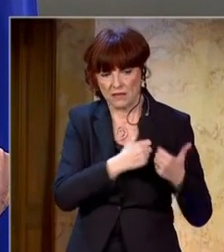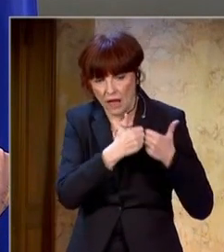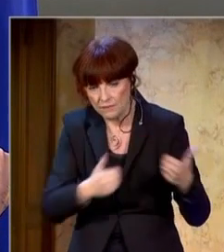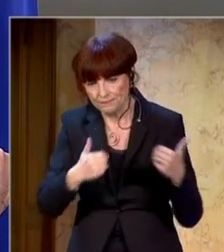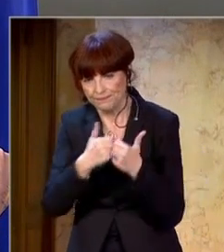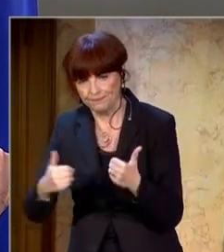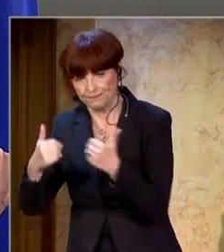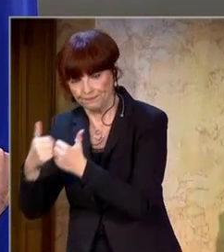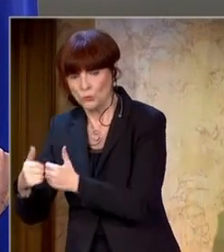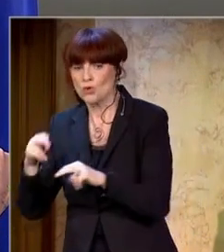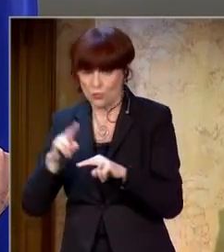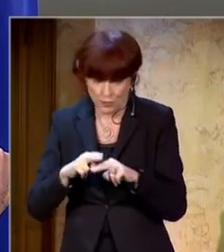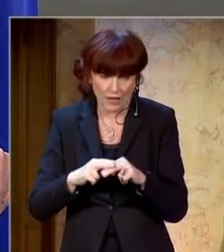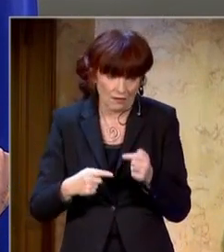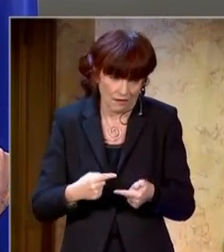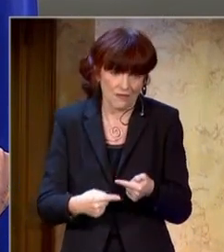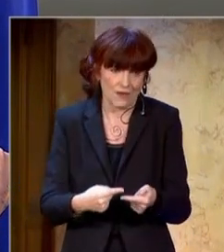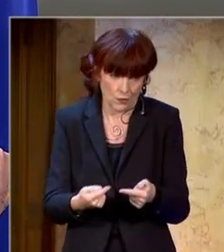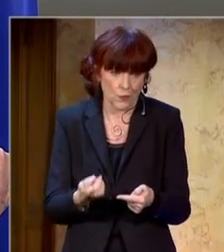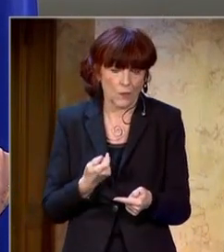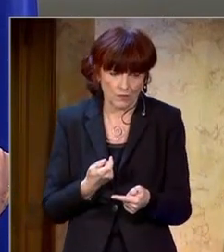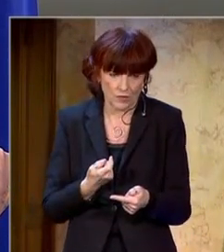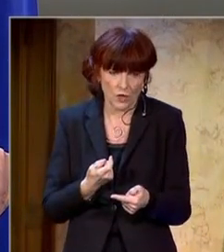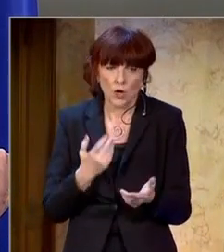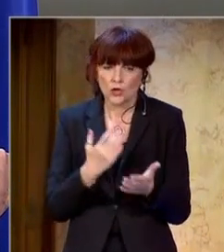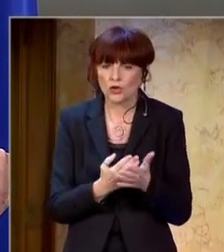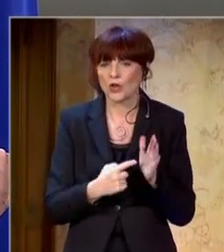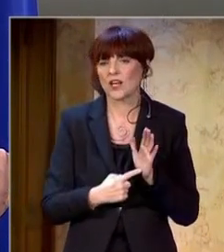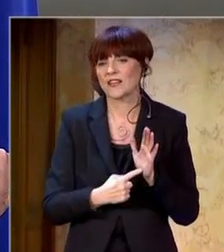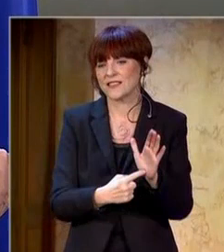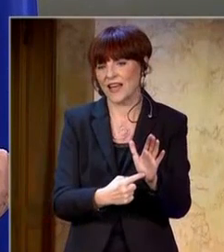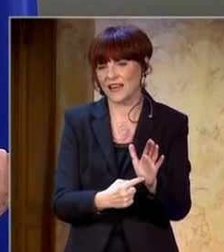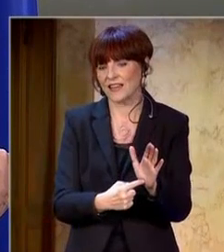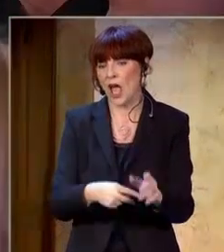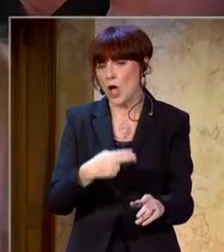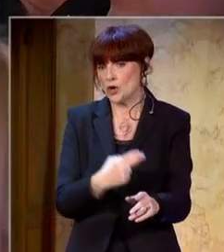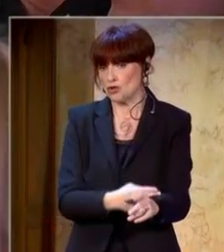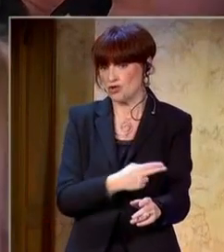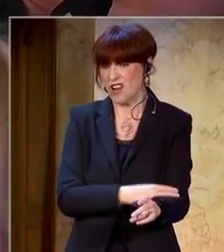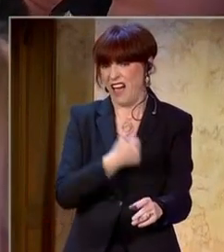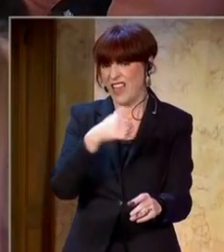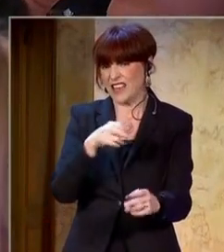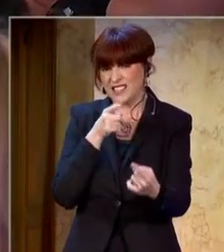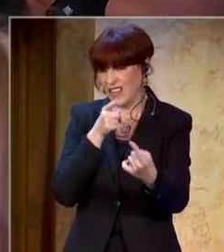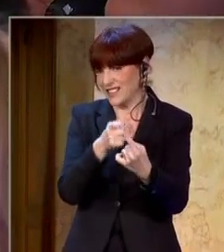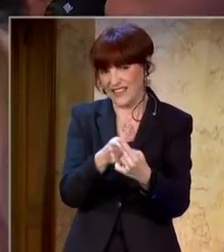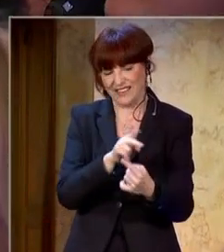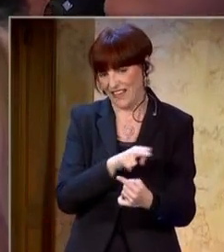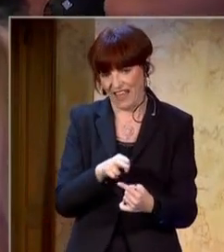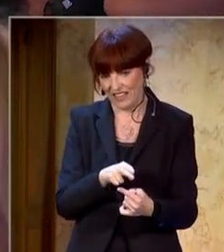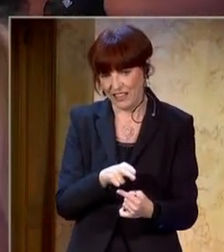gezeigt, dass die übergeordnete Staatsräson nicht immer hier eingehalten wurde und hier die Lager-